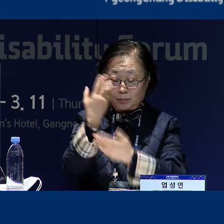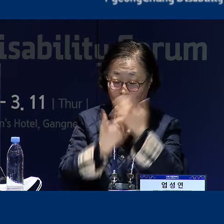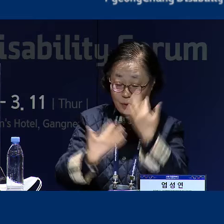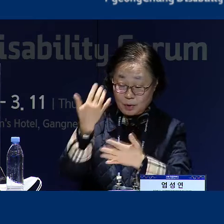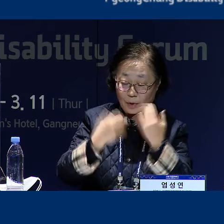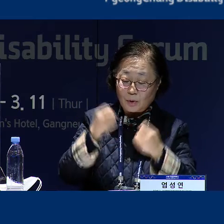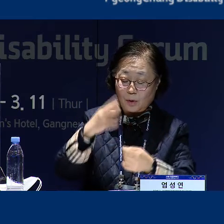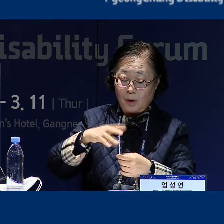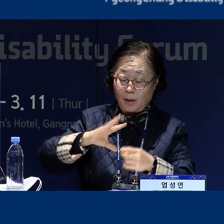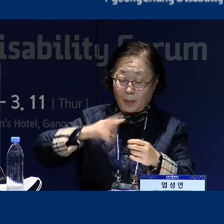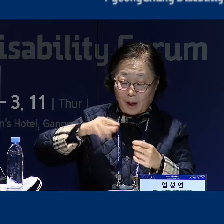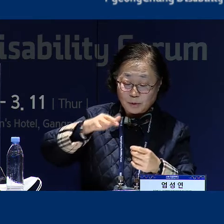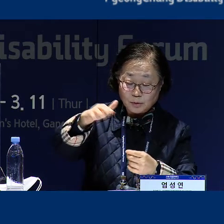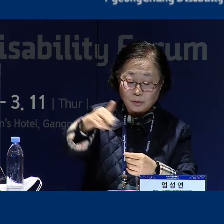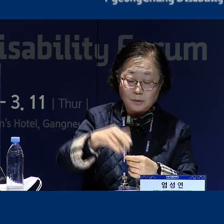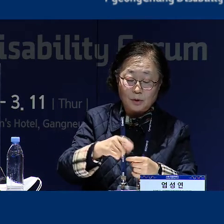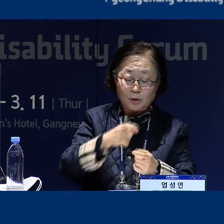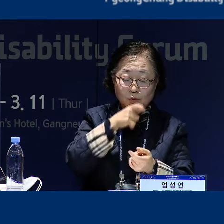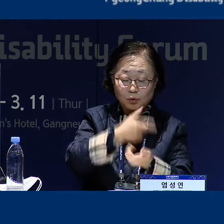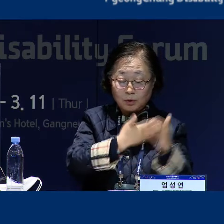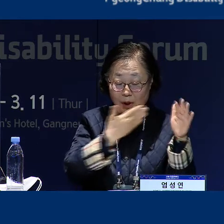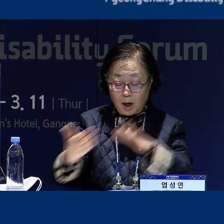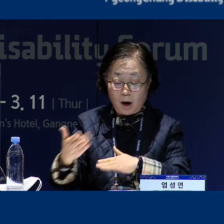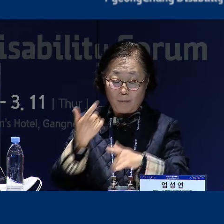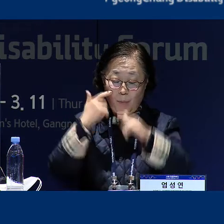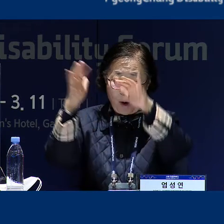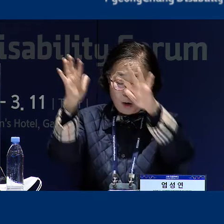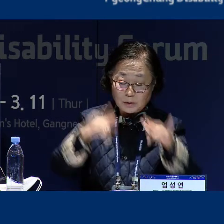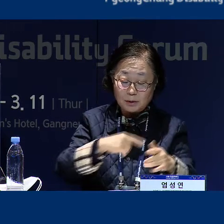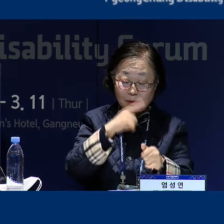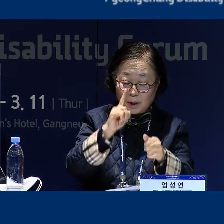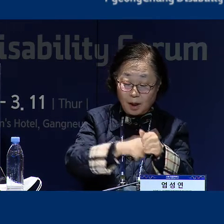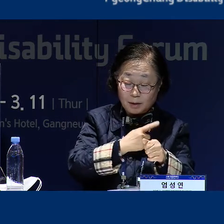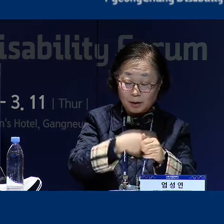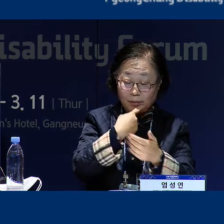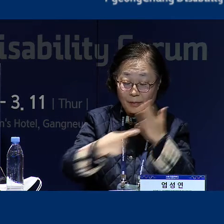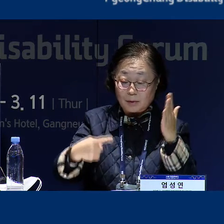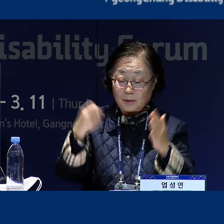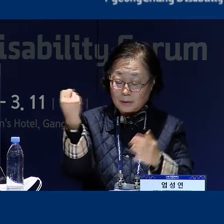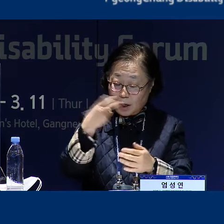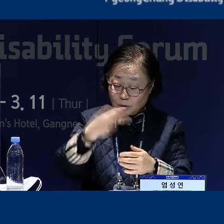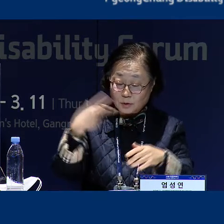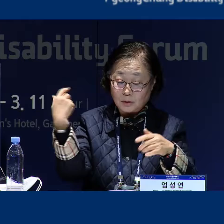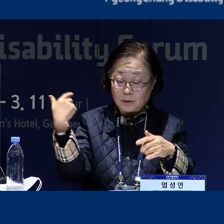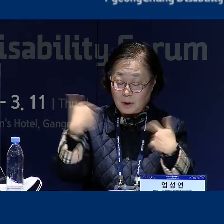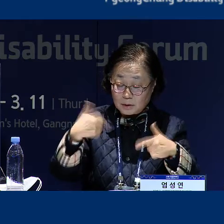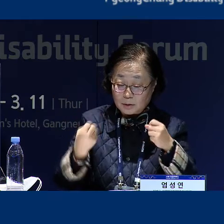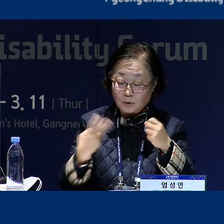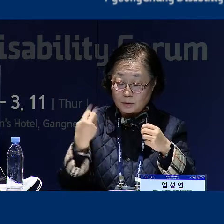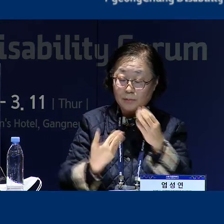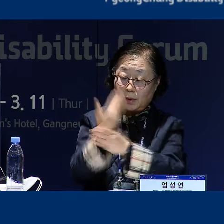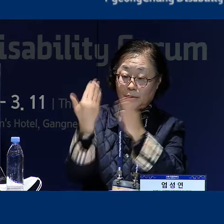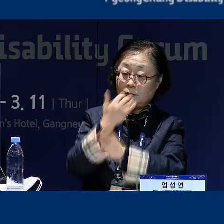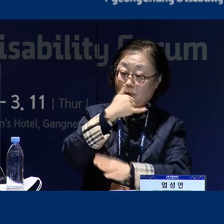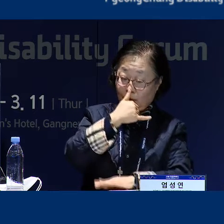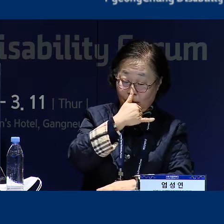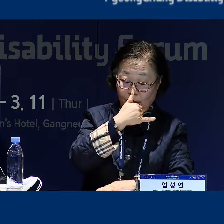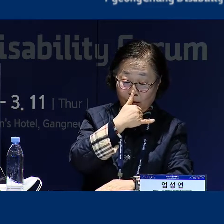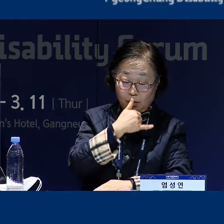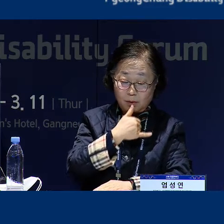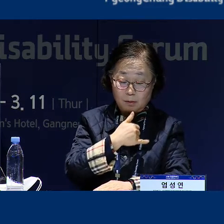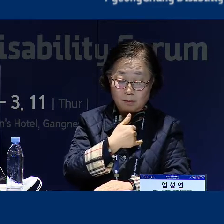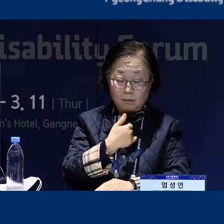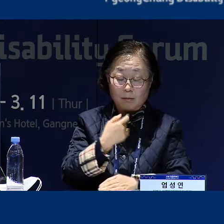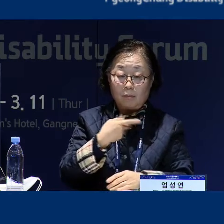필요합니다. 강원도는 앞에서 말씀드린 대로